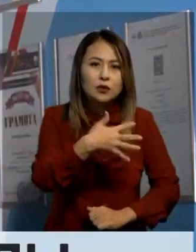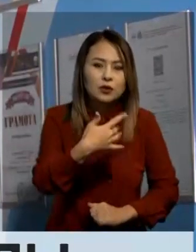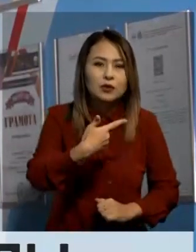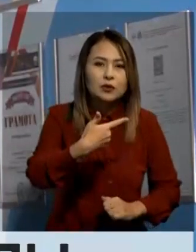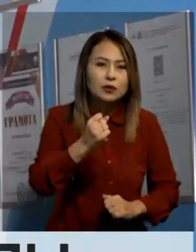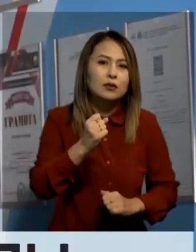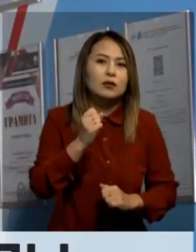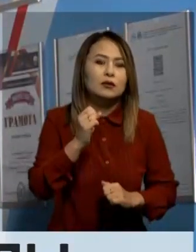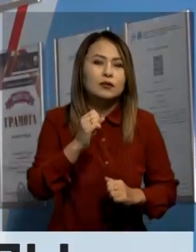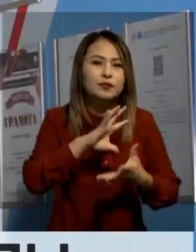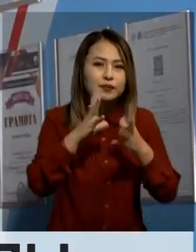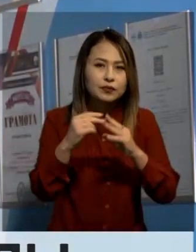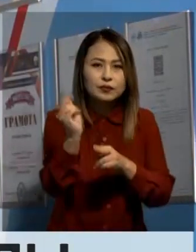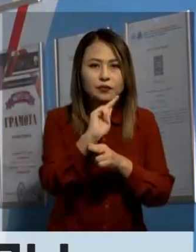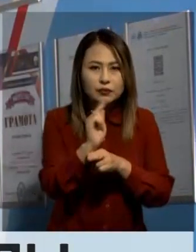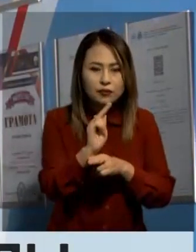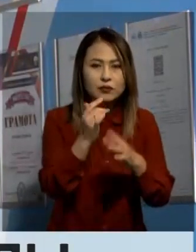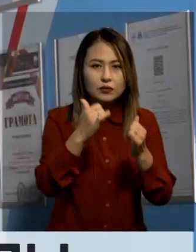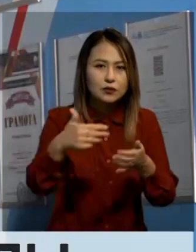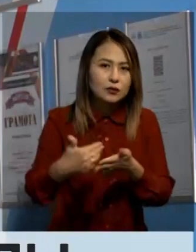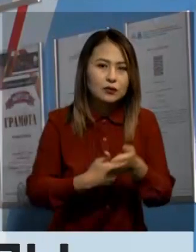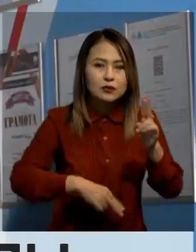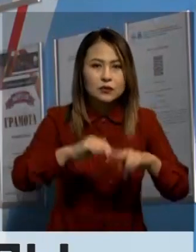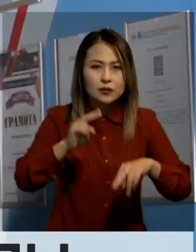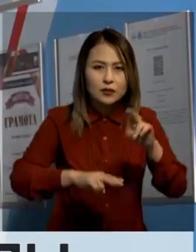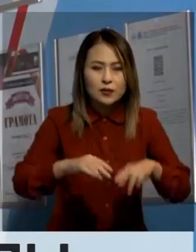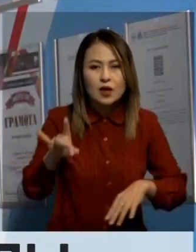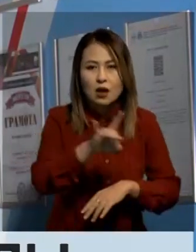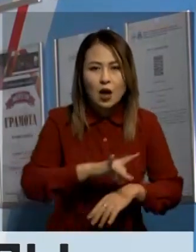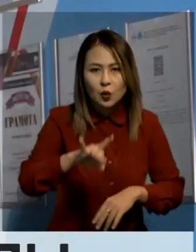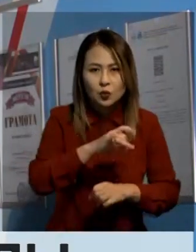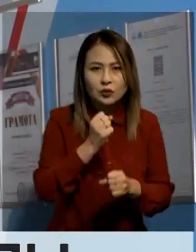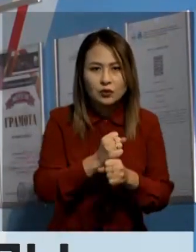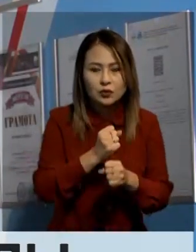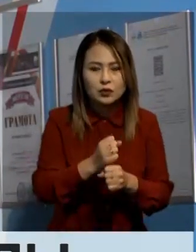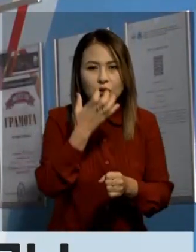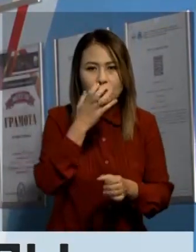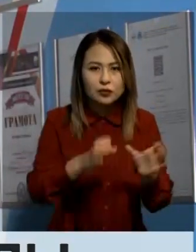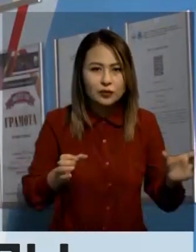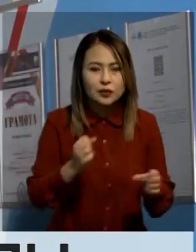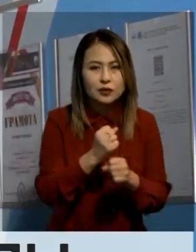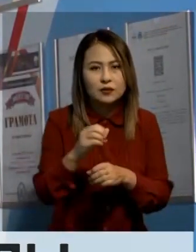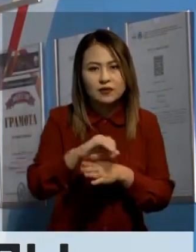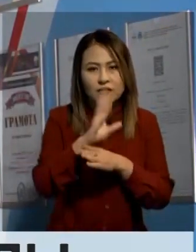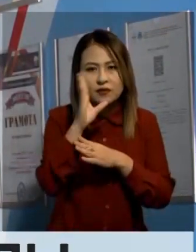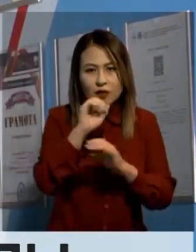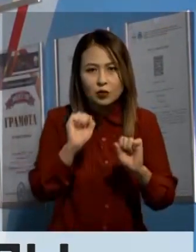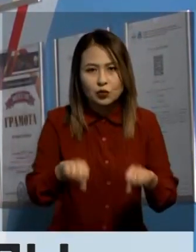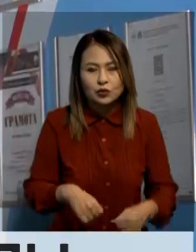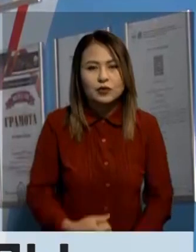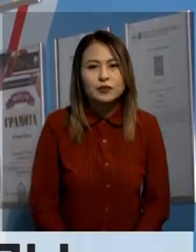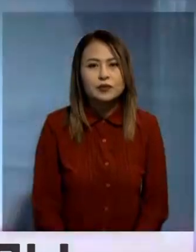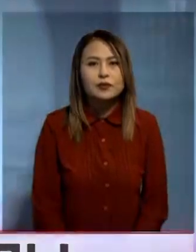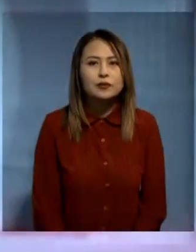гигакалориядан. Қазандықты қайта жөндеу жұмыстары жаңадан салынып жатқан ықшам аудандарда жылумен қамтамасыз етуге мүмкіндік береді.